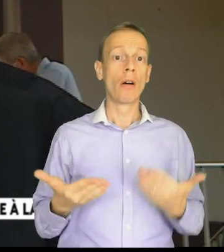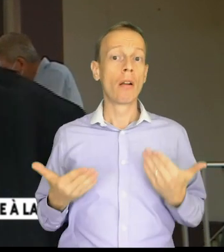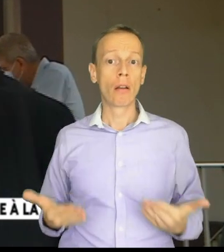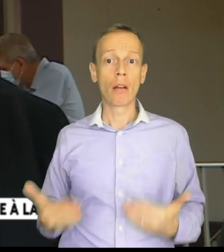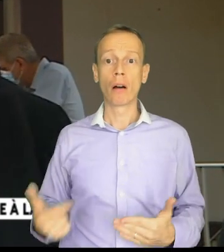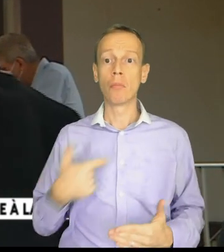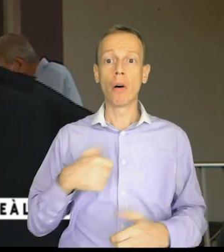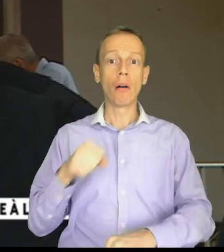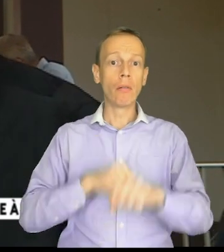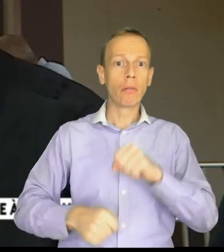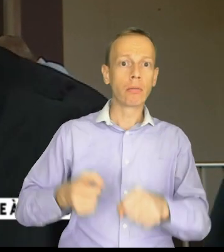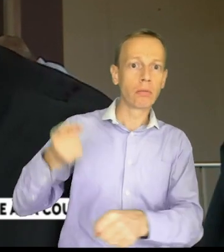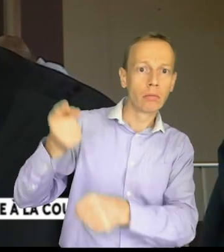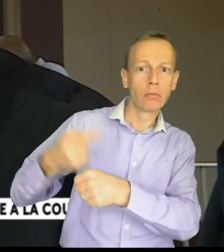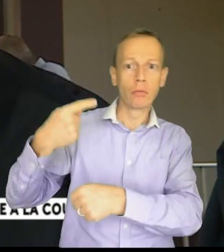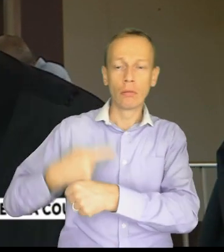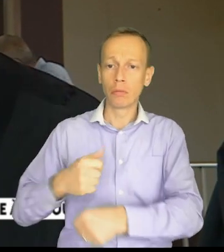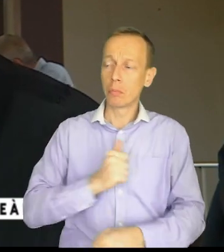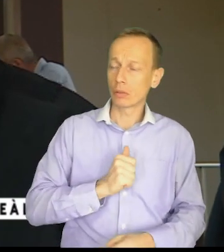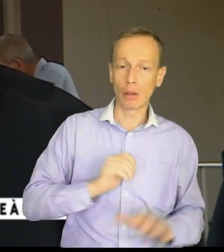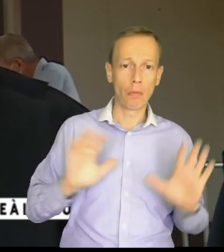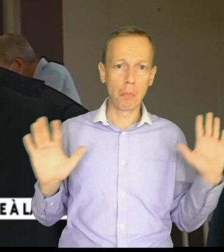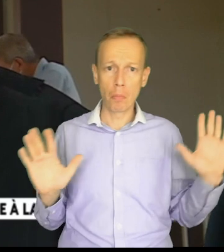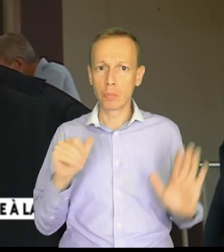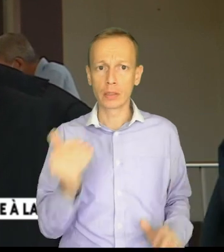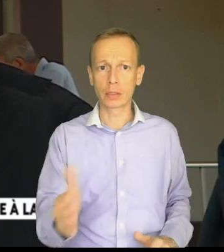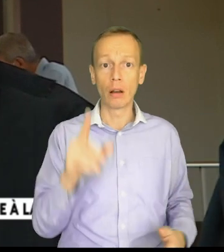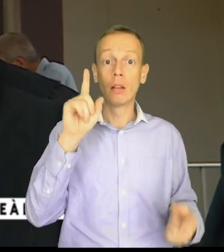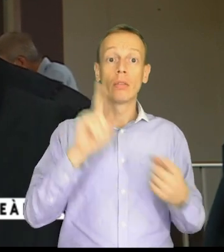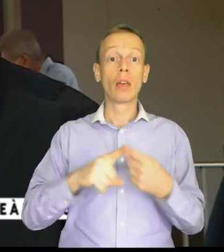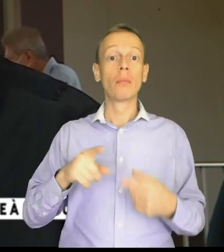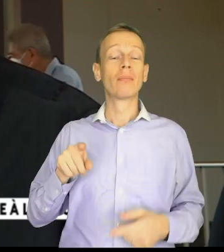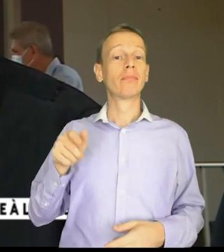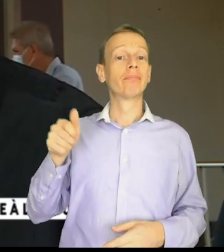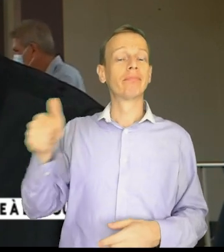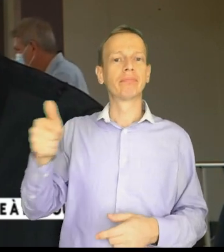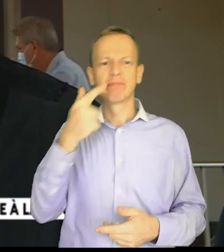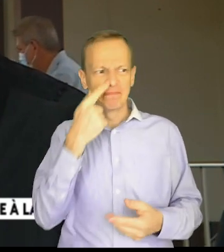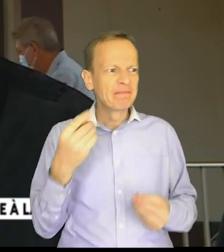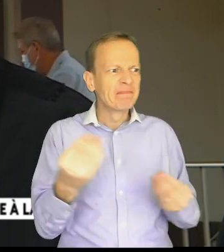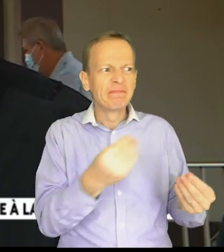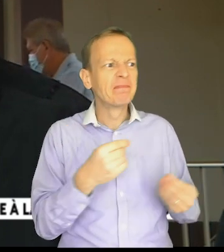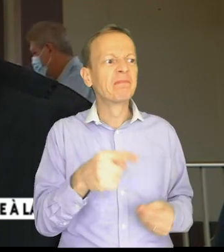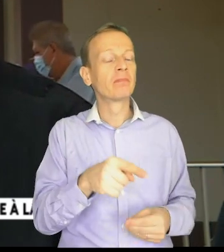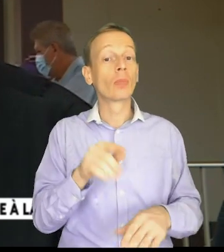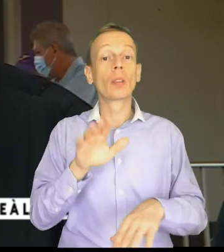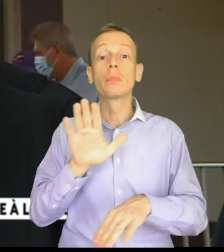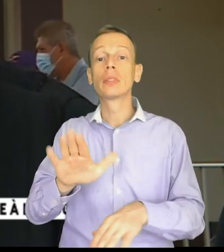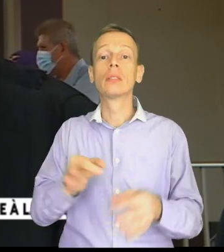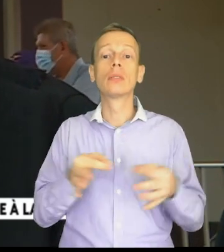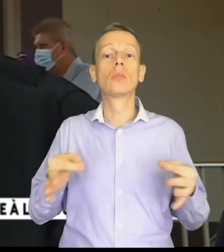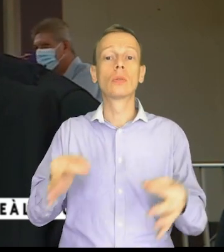à orchestrer de mise en cause personnelle, puisque la démarche qui a été mise en œuvre, je parle de la suspicion légitime devant la Cour de